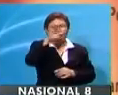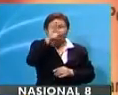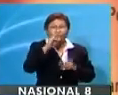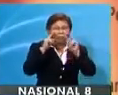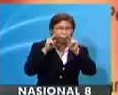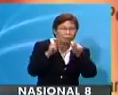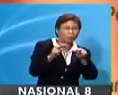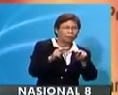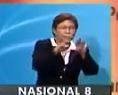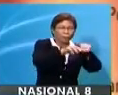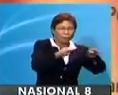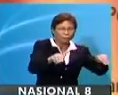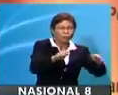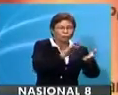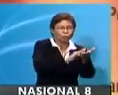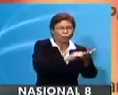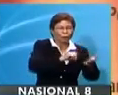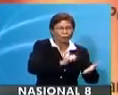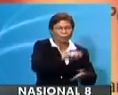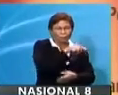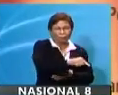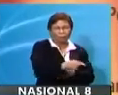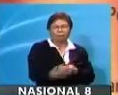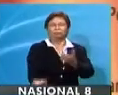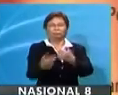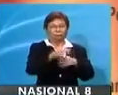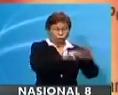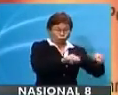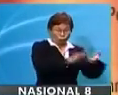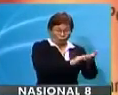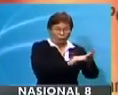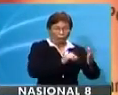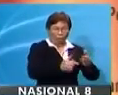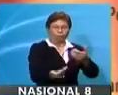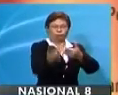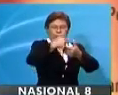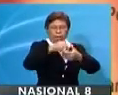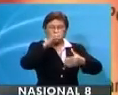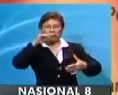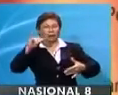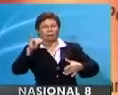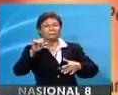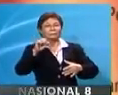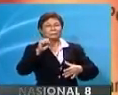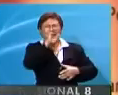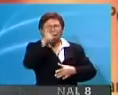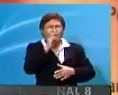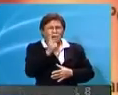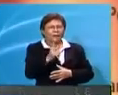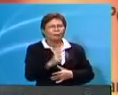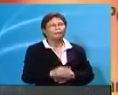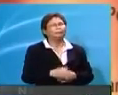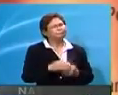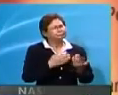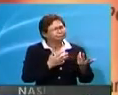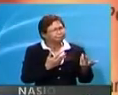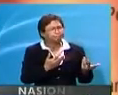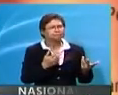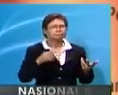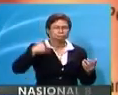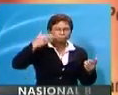melihat bahawa pelajar-pelajar daripada sekolah agama terjebak dengan gejala ekstremisme seperti ini. Dan dari semasa ke semasa kita